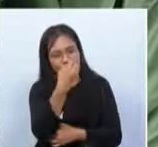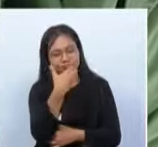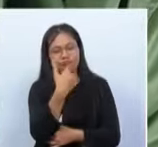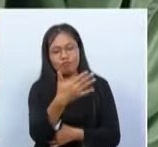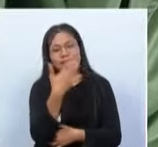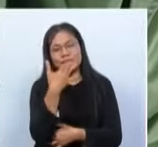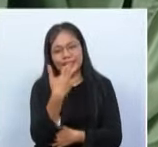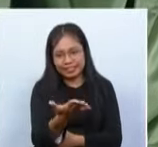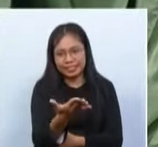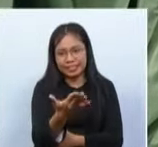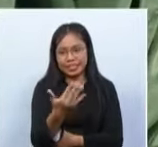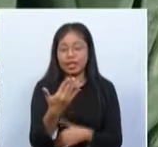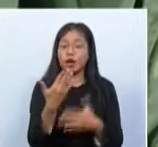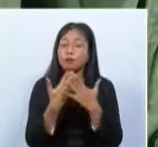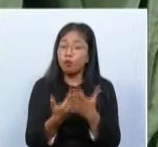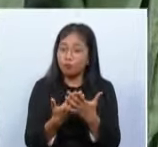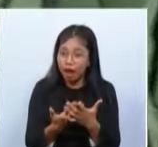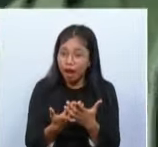mudah-mudahan